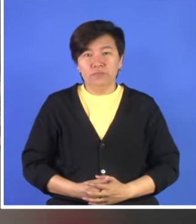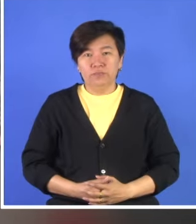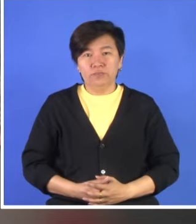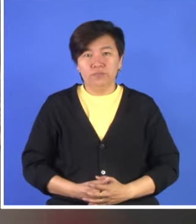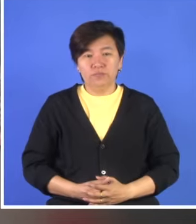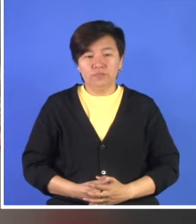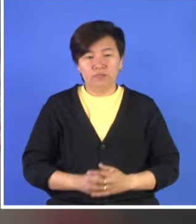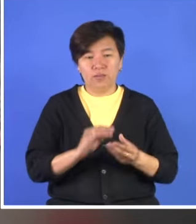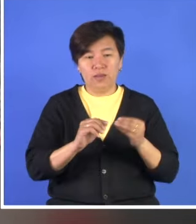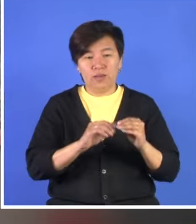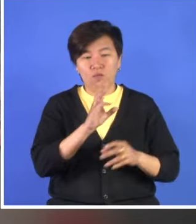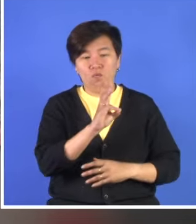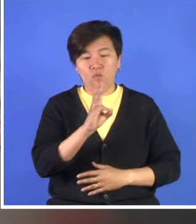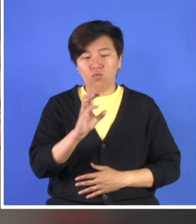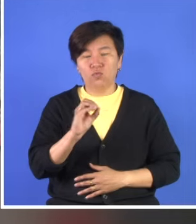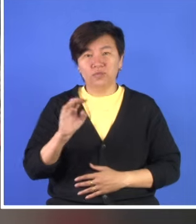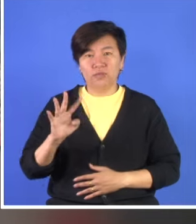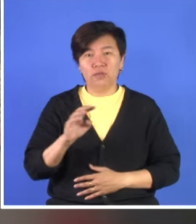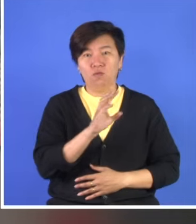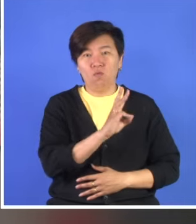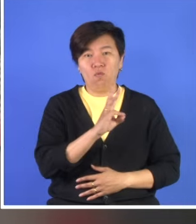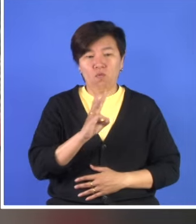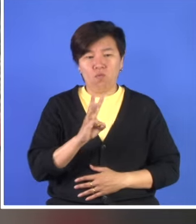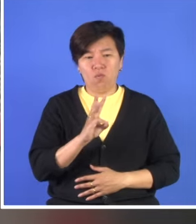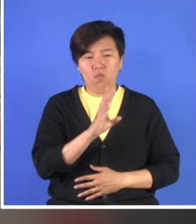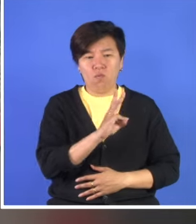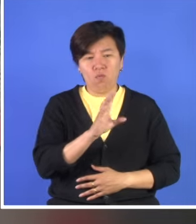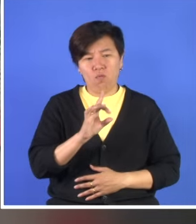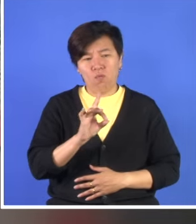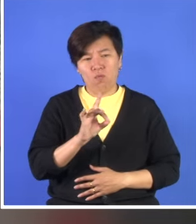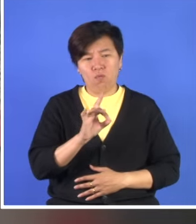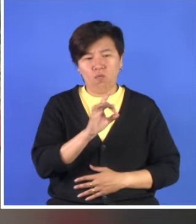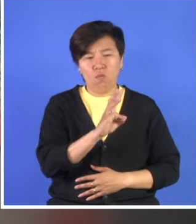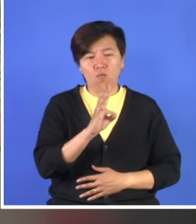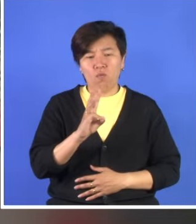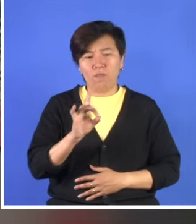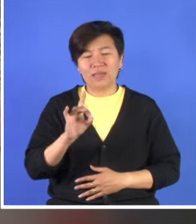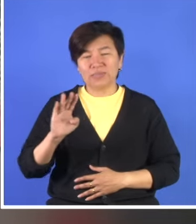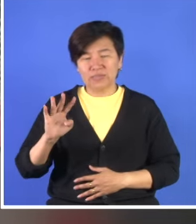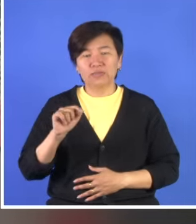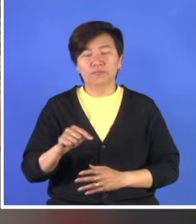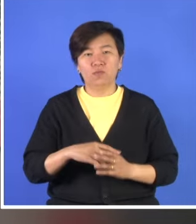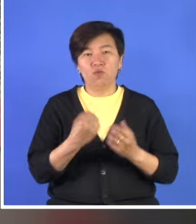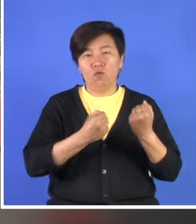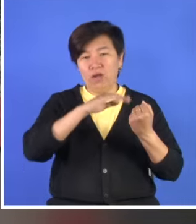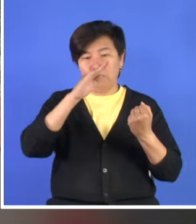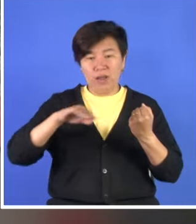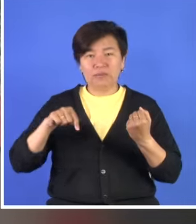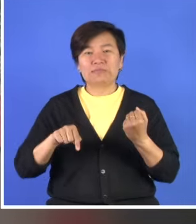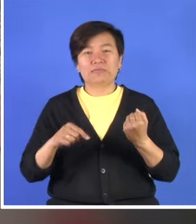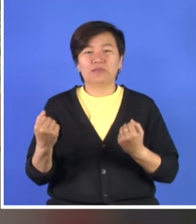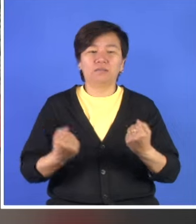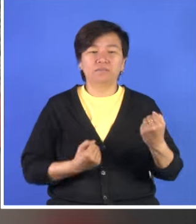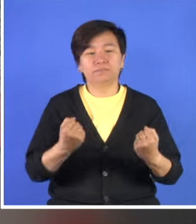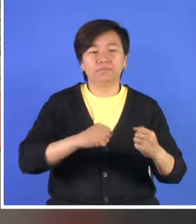เบียน6604ใช่ไหมหรือ6684สักอย่างคุณผู้ชมเนี่ยเป็นรถกระบะที่นายคนนี้ใช้ในการก่อเหตุพื้นที่ต